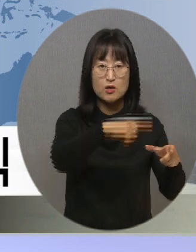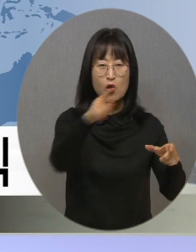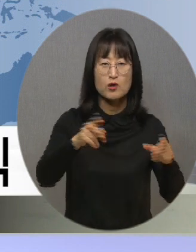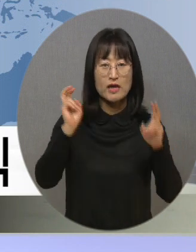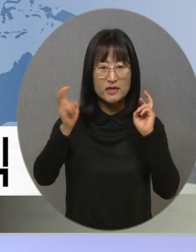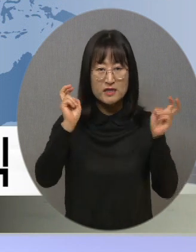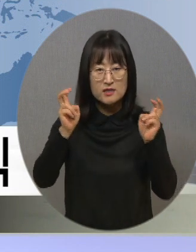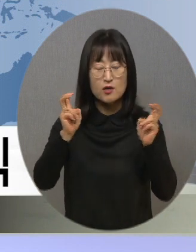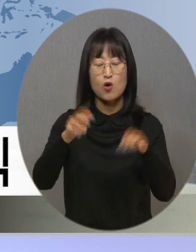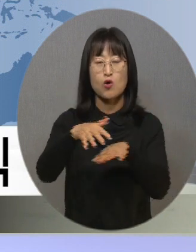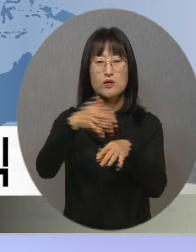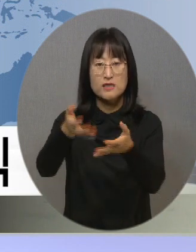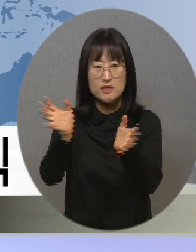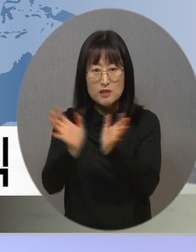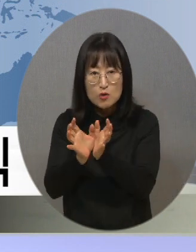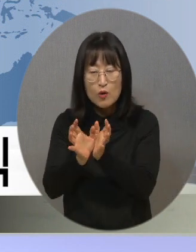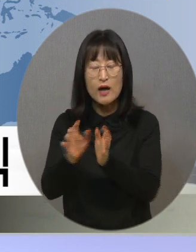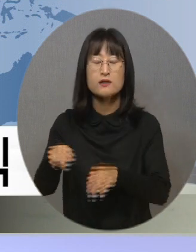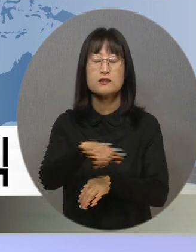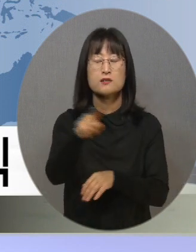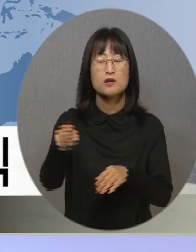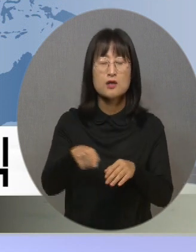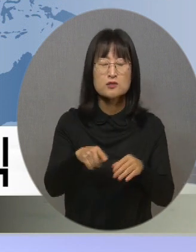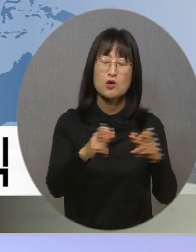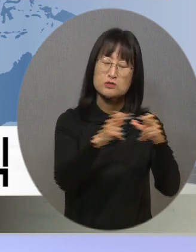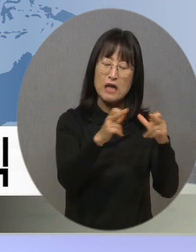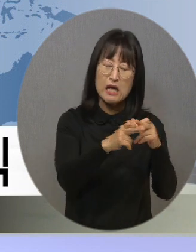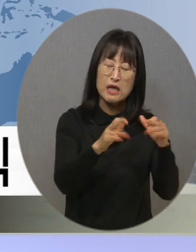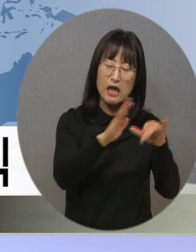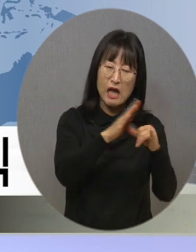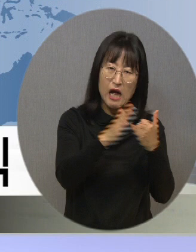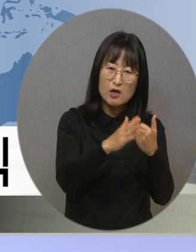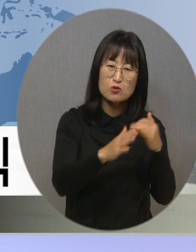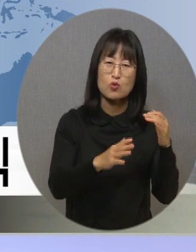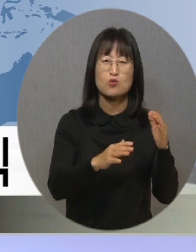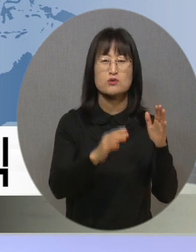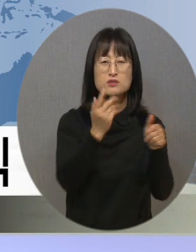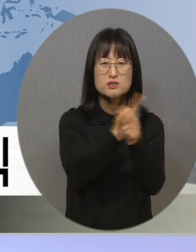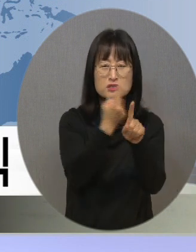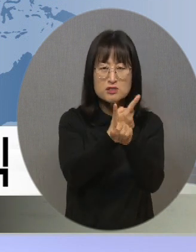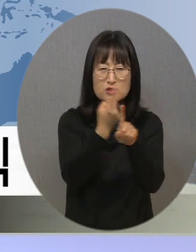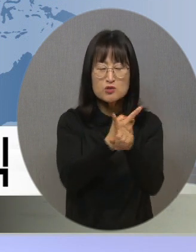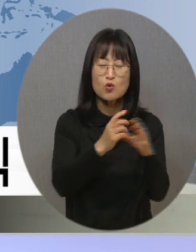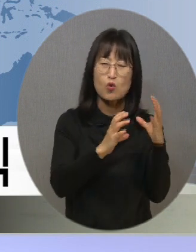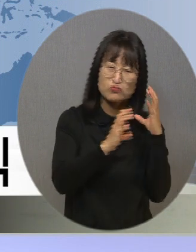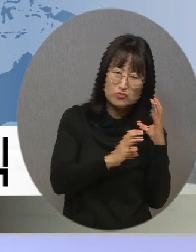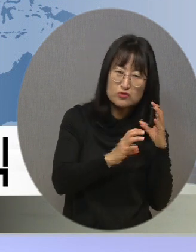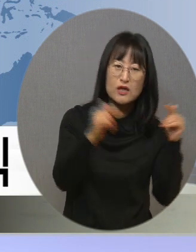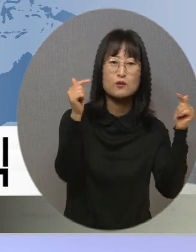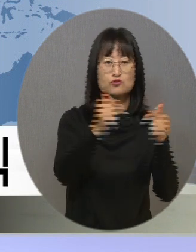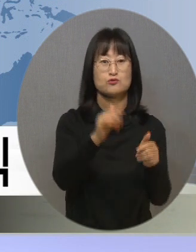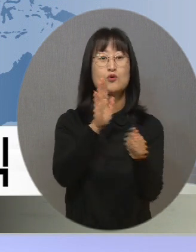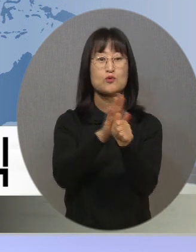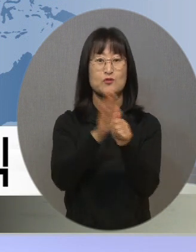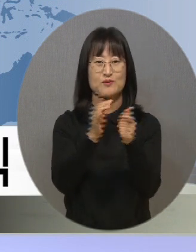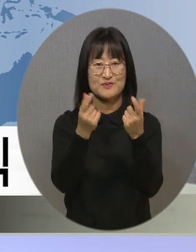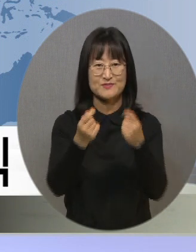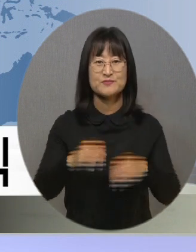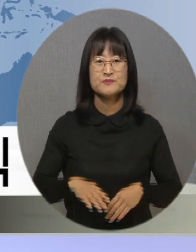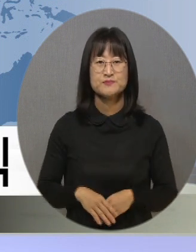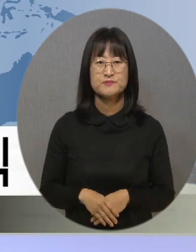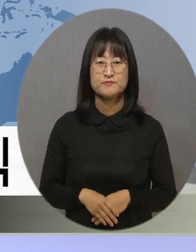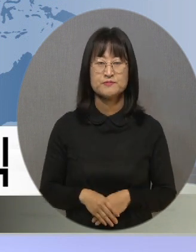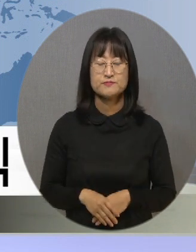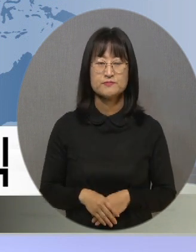재단이 장애아동 치료에 대한 가족의 부담을 줄여주고자 함께 추진하고 있는 지원 사업인데요. 정유정 기자가